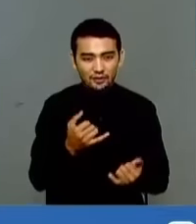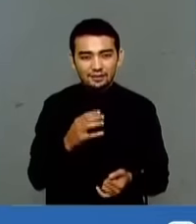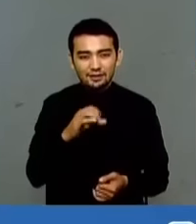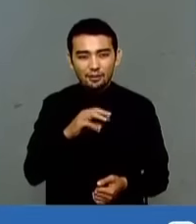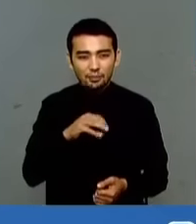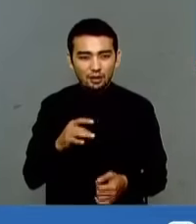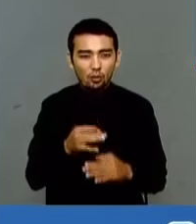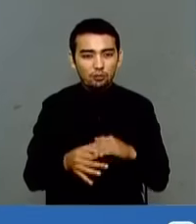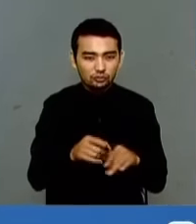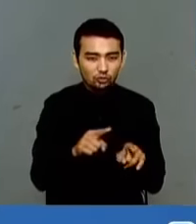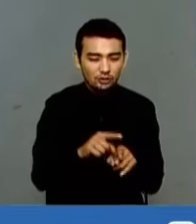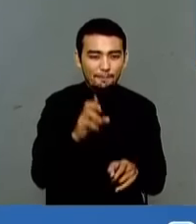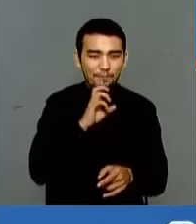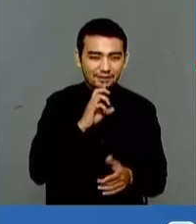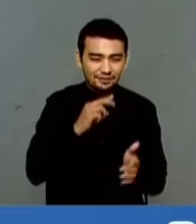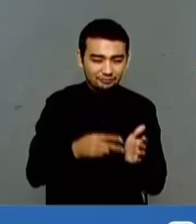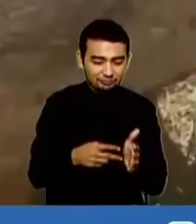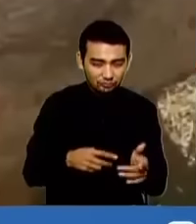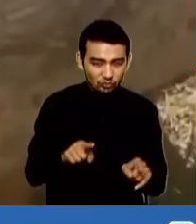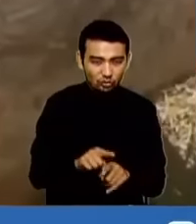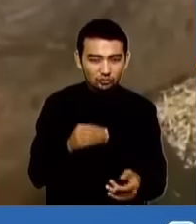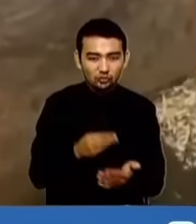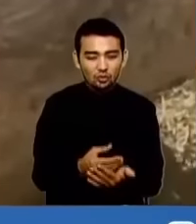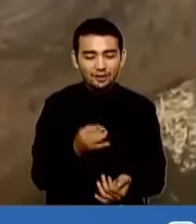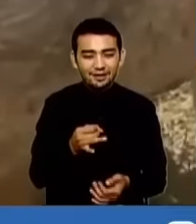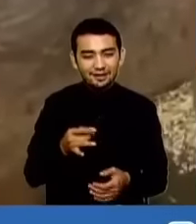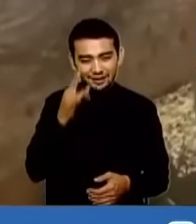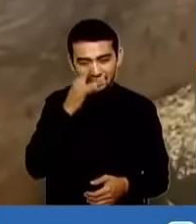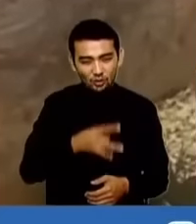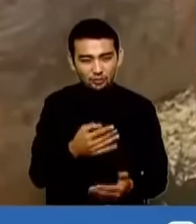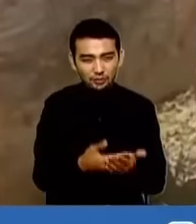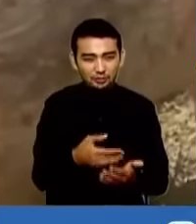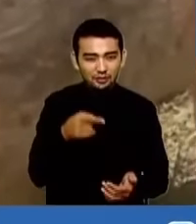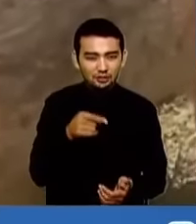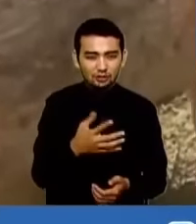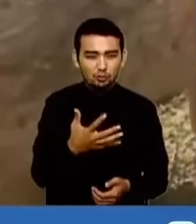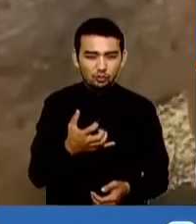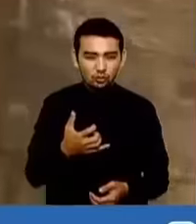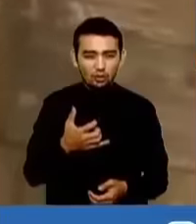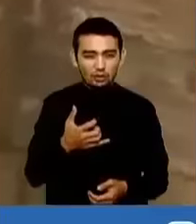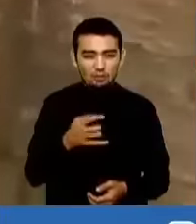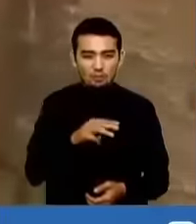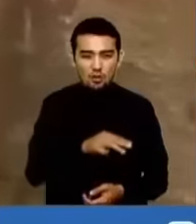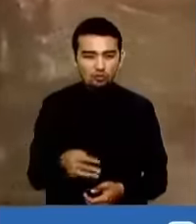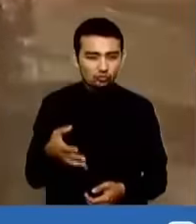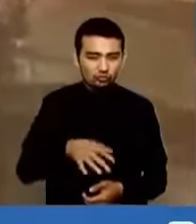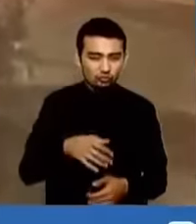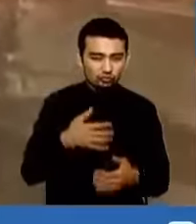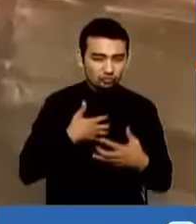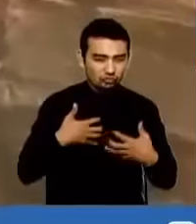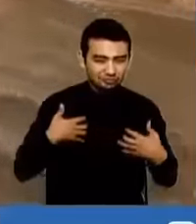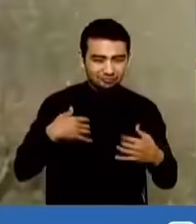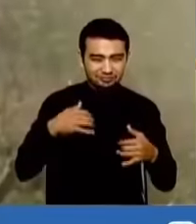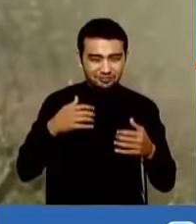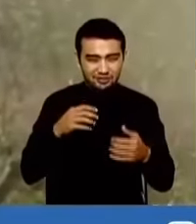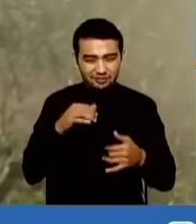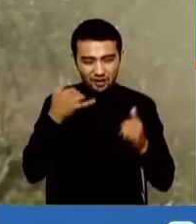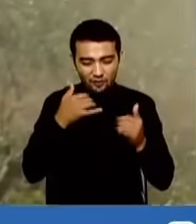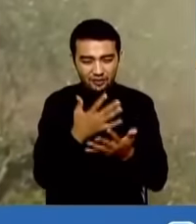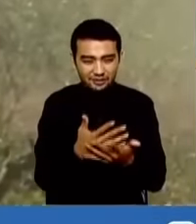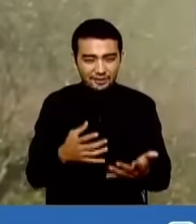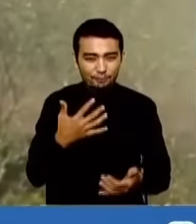растут цены на дизельное топливо. Всего в регионе насчитывается порядка 1,5 миллиона поголовья скота. Минимальная потребность в сене